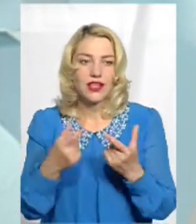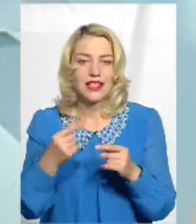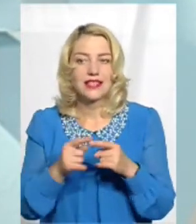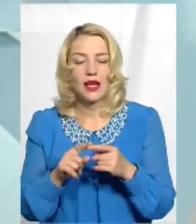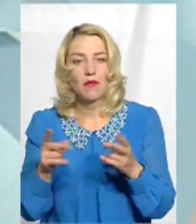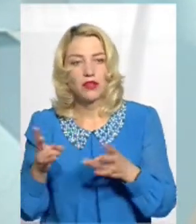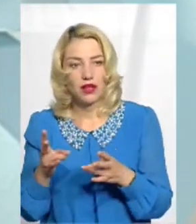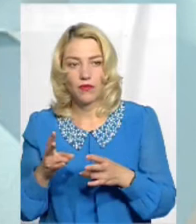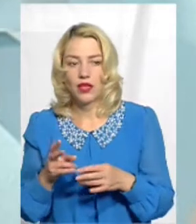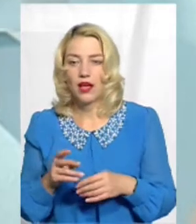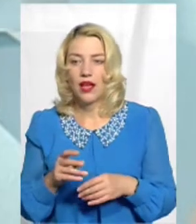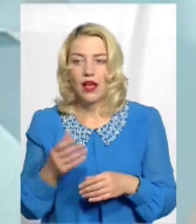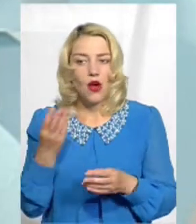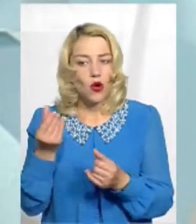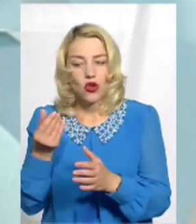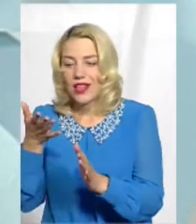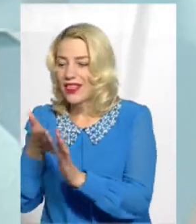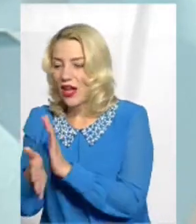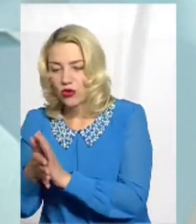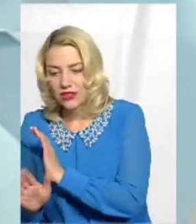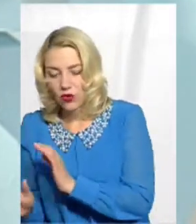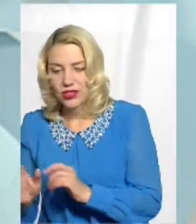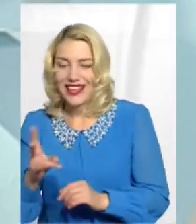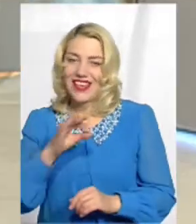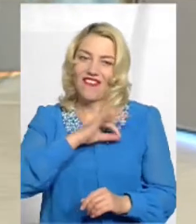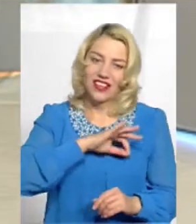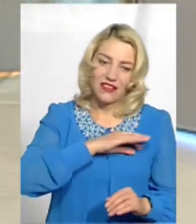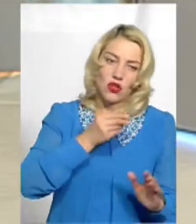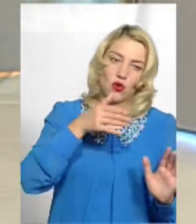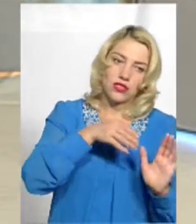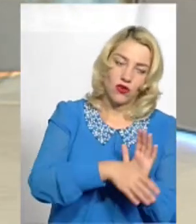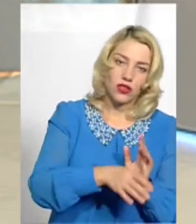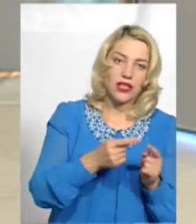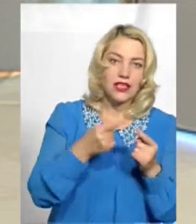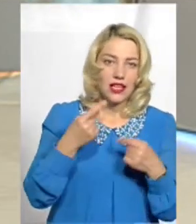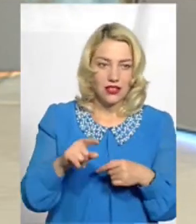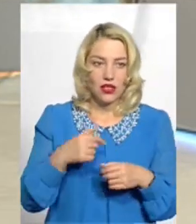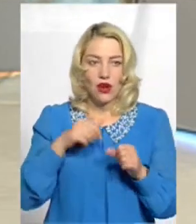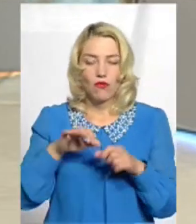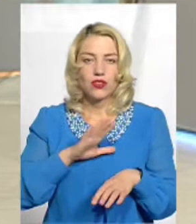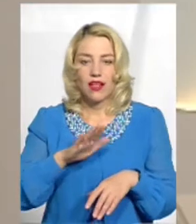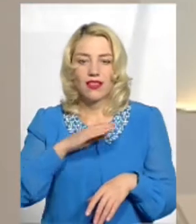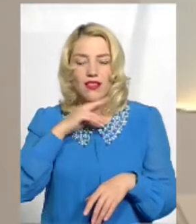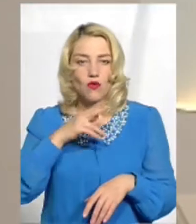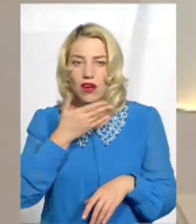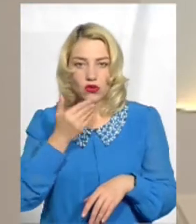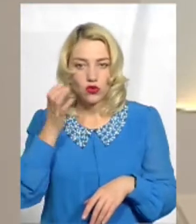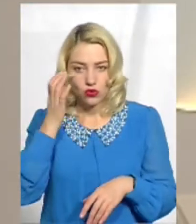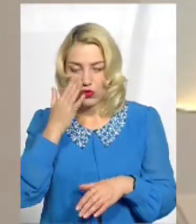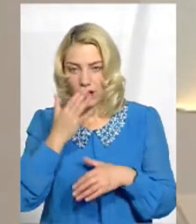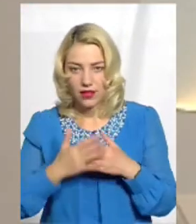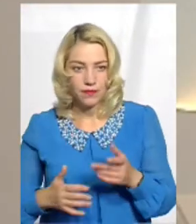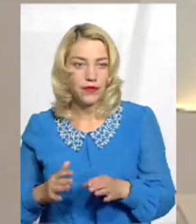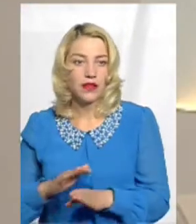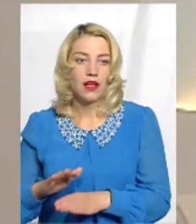потребує. То не освоєння і ефективне освоєння – це різні речі. Звісно, так. Можливо, я неуважно слухала. В області